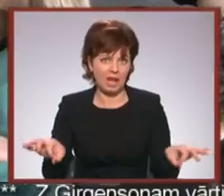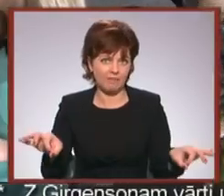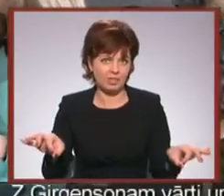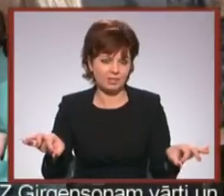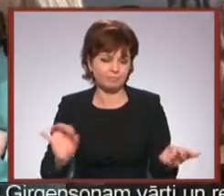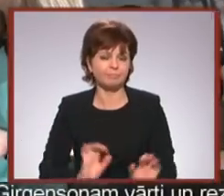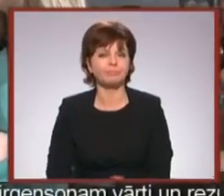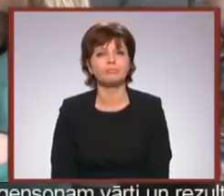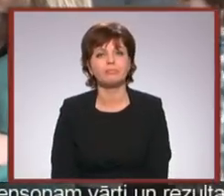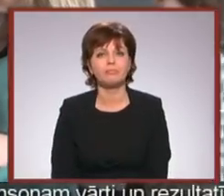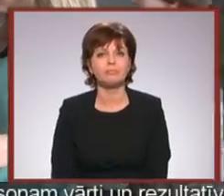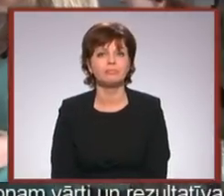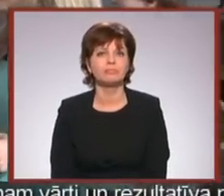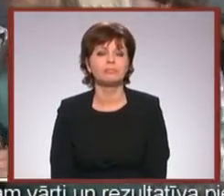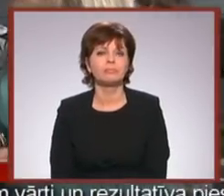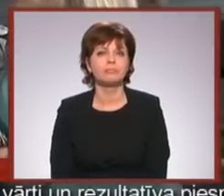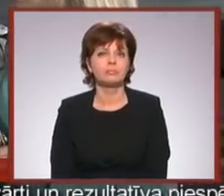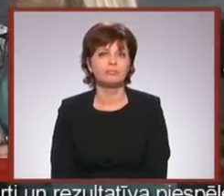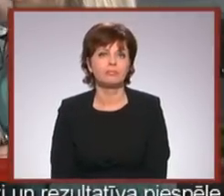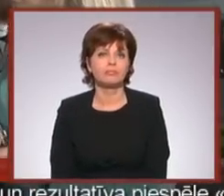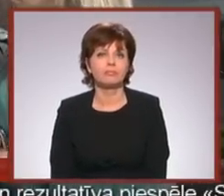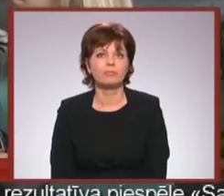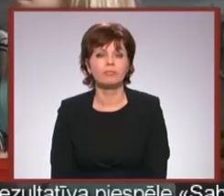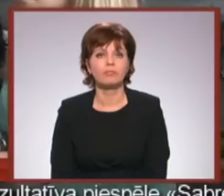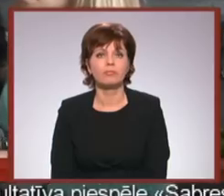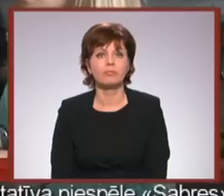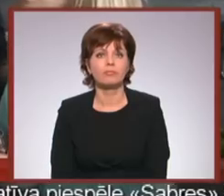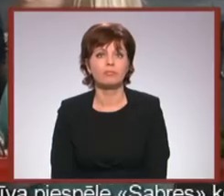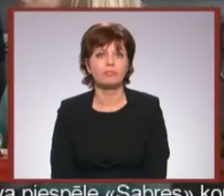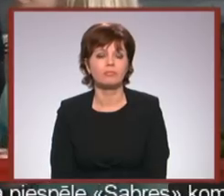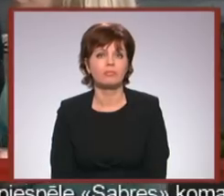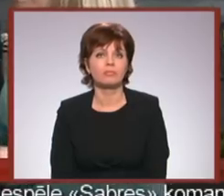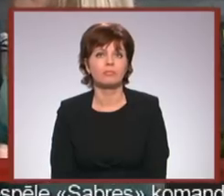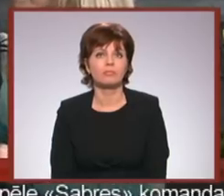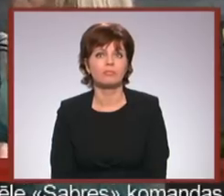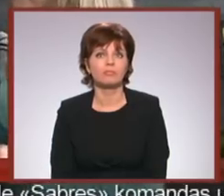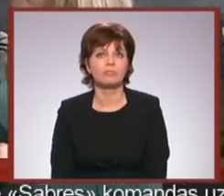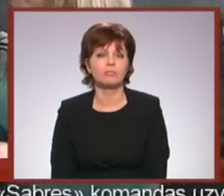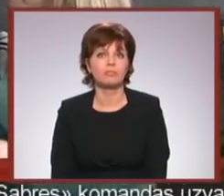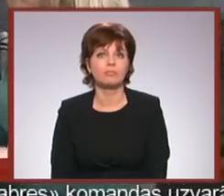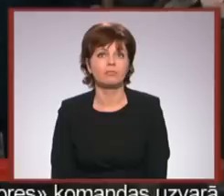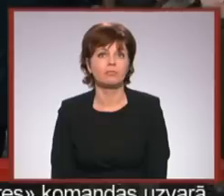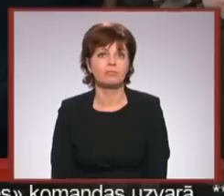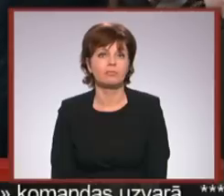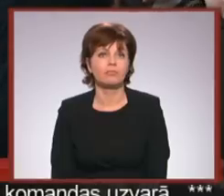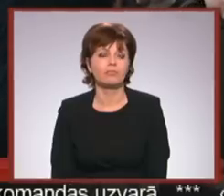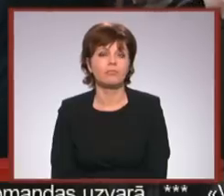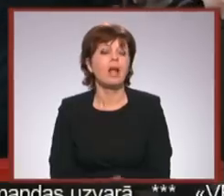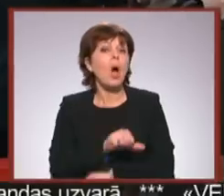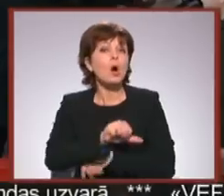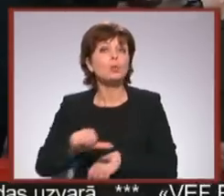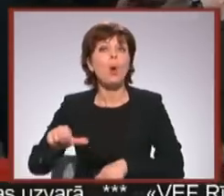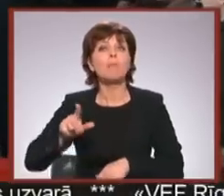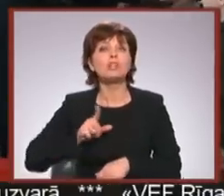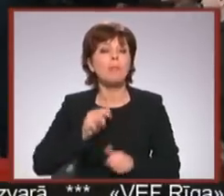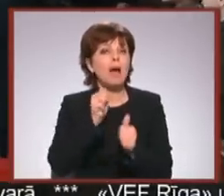vedra noteiktā laikā, tie ir tādi galvenie vēl atspoles skrējiens, bet tas nav nekas neizdarāms. Robežsargi